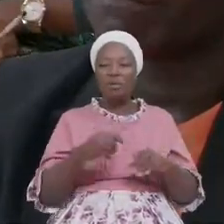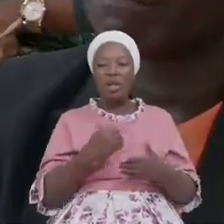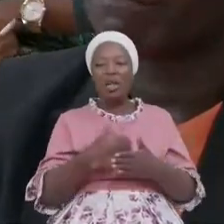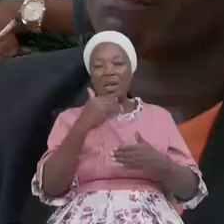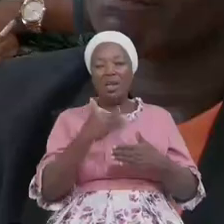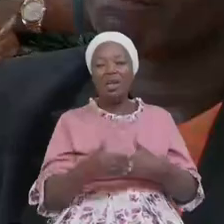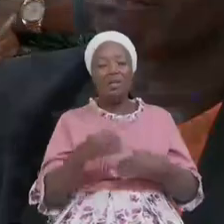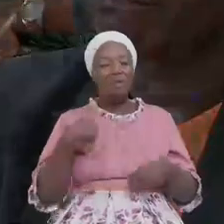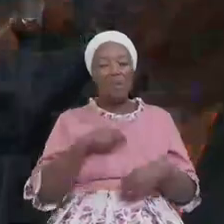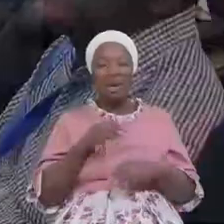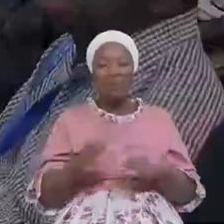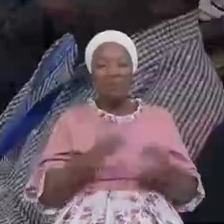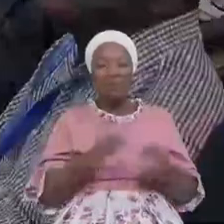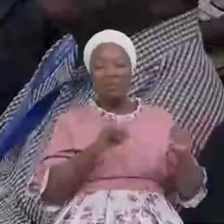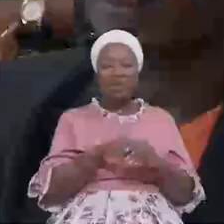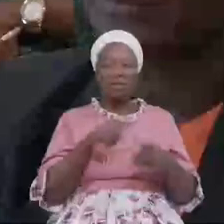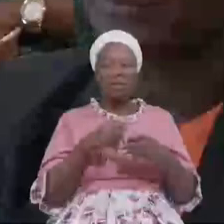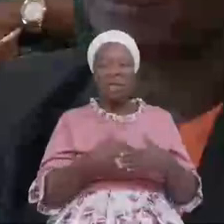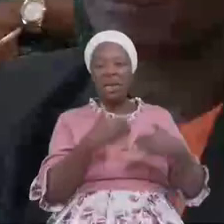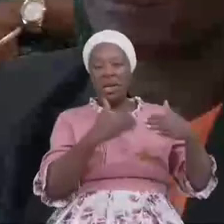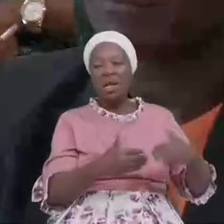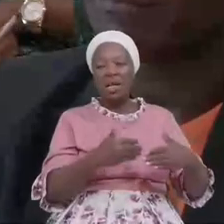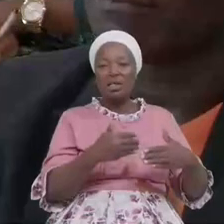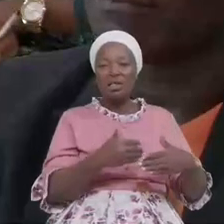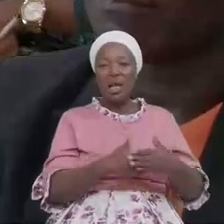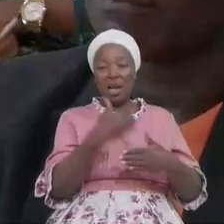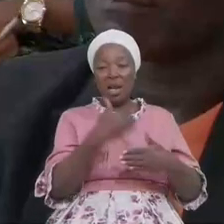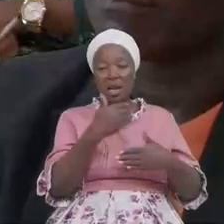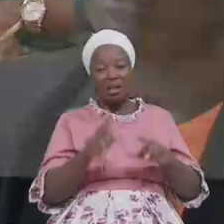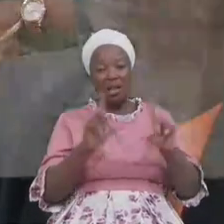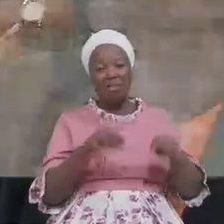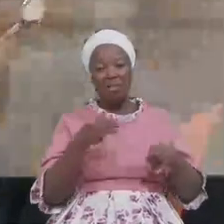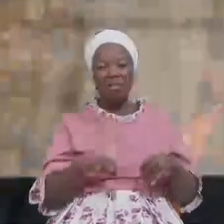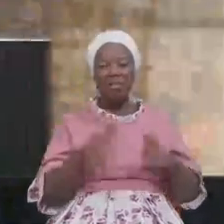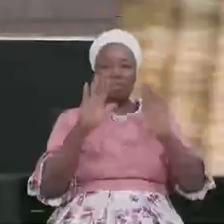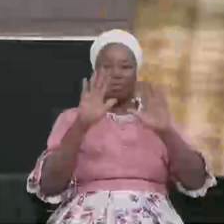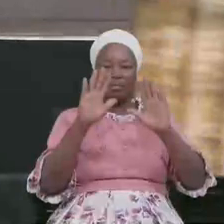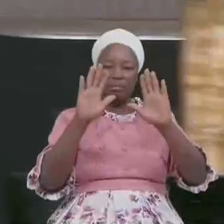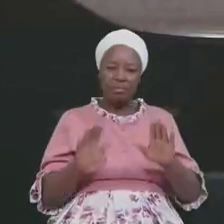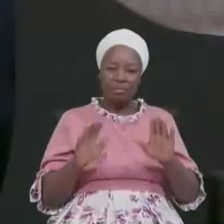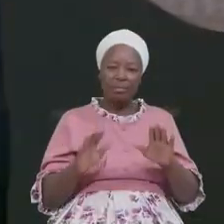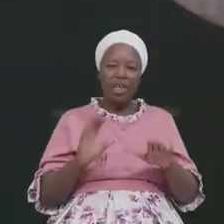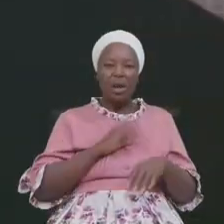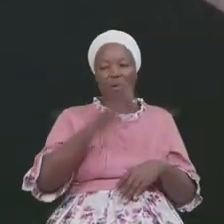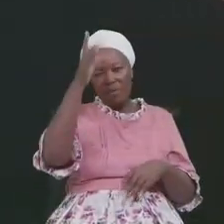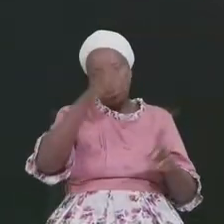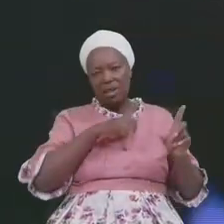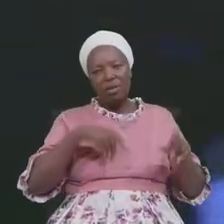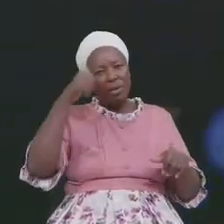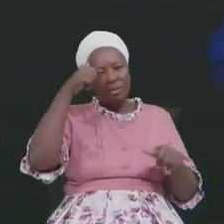gloire. Je me rappelle. Dans le ministère, pas seulement la prédication.